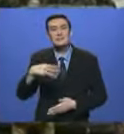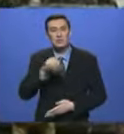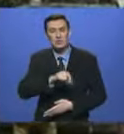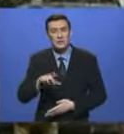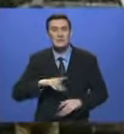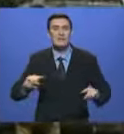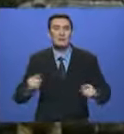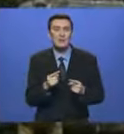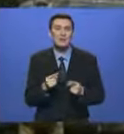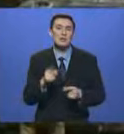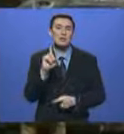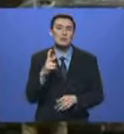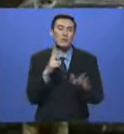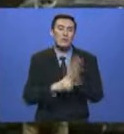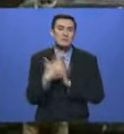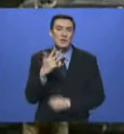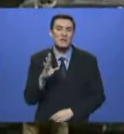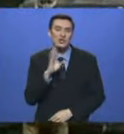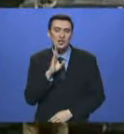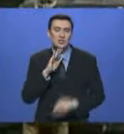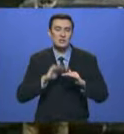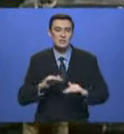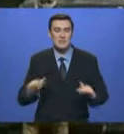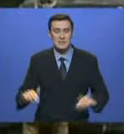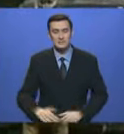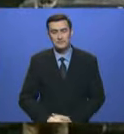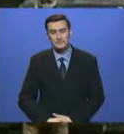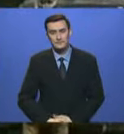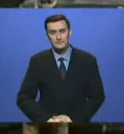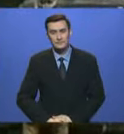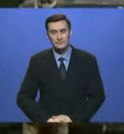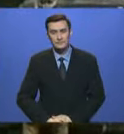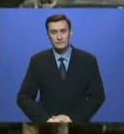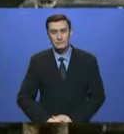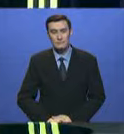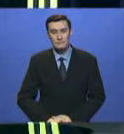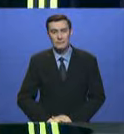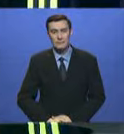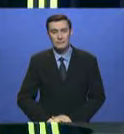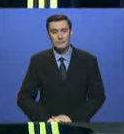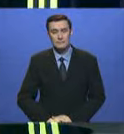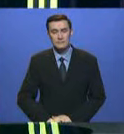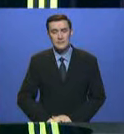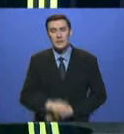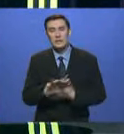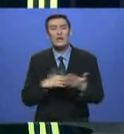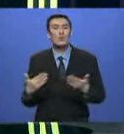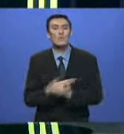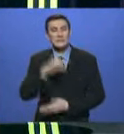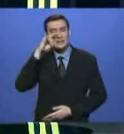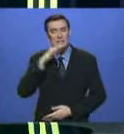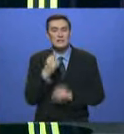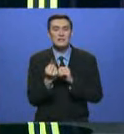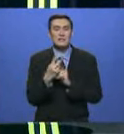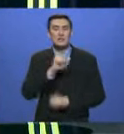и захватили в плен 185 женщин и детей. И вновь о событиях в Казахстане.